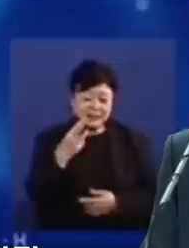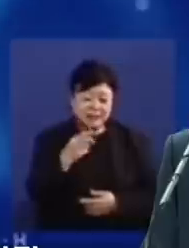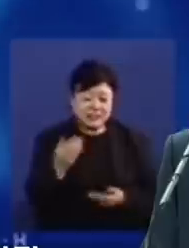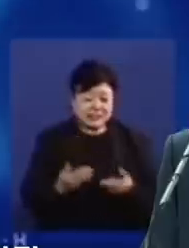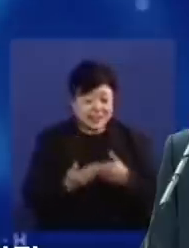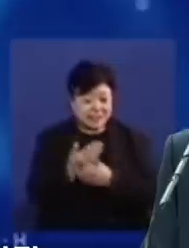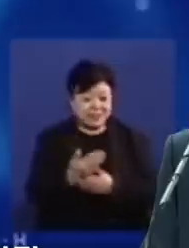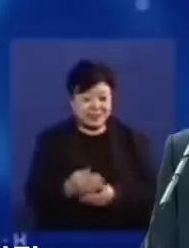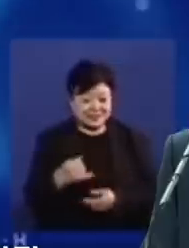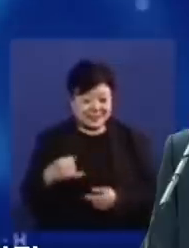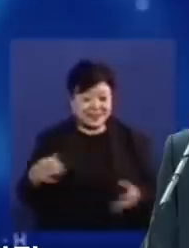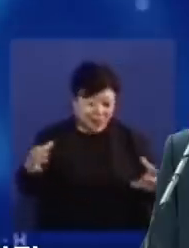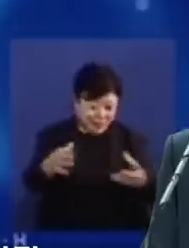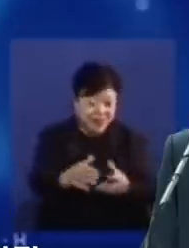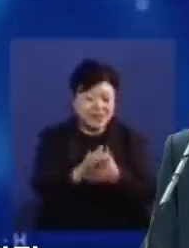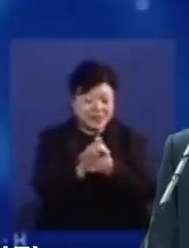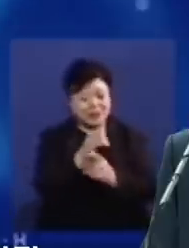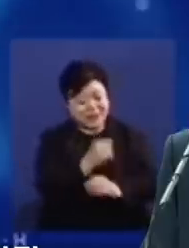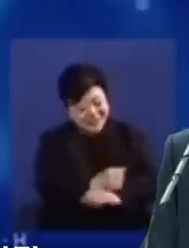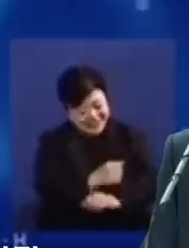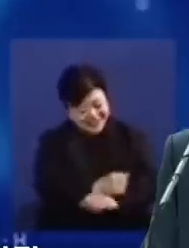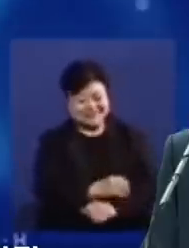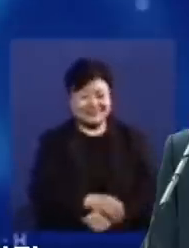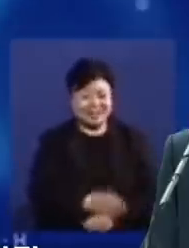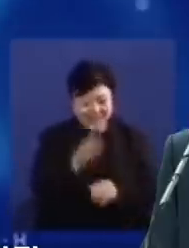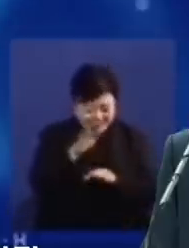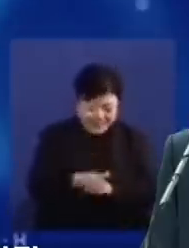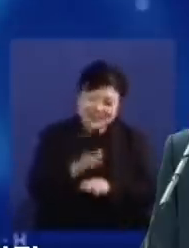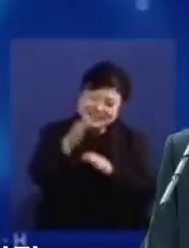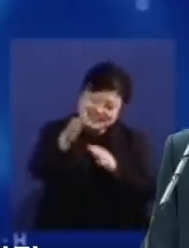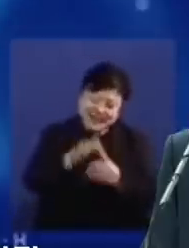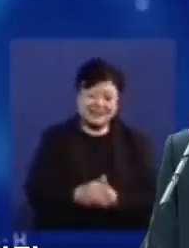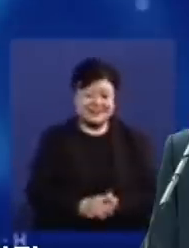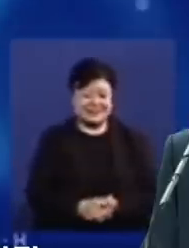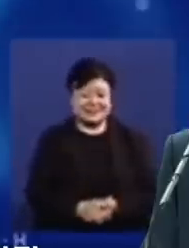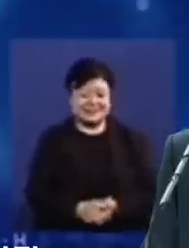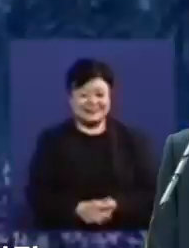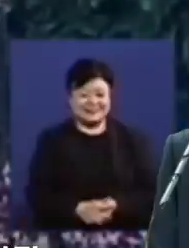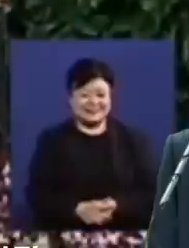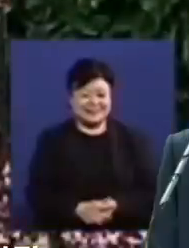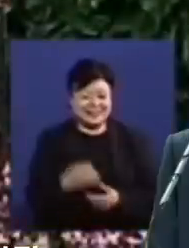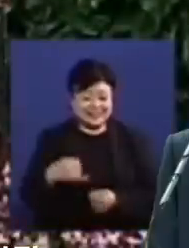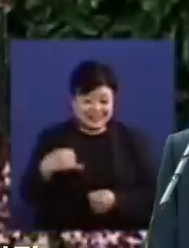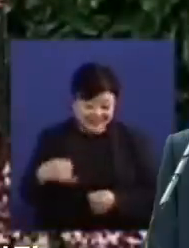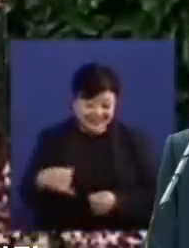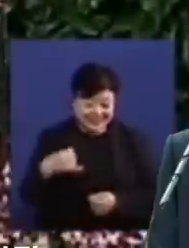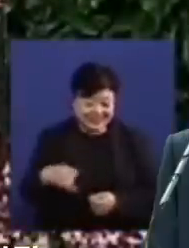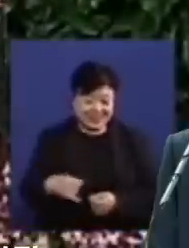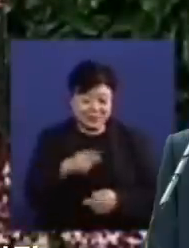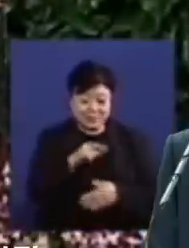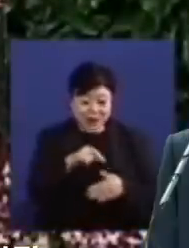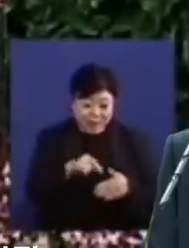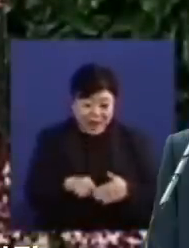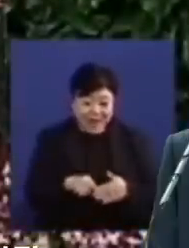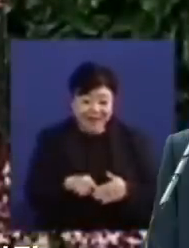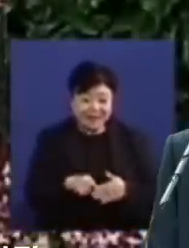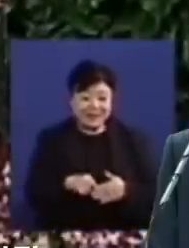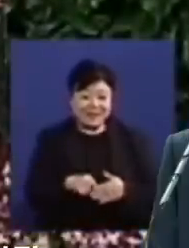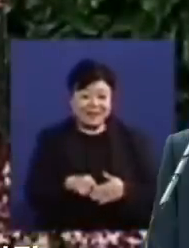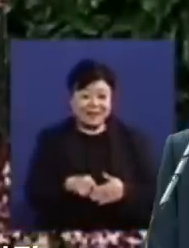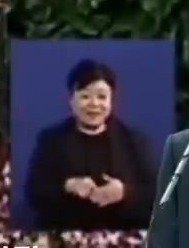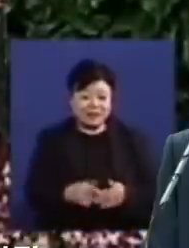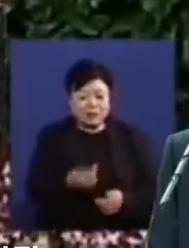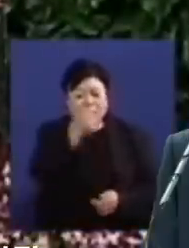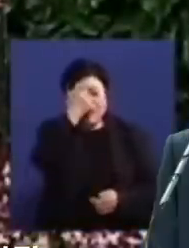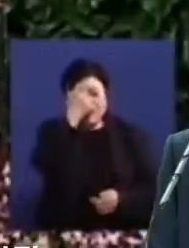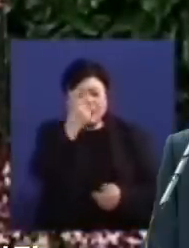생기면 애들을 기도하자 예배드리자. 그러니까 애들 마음에 확